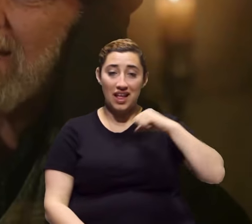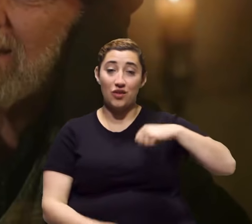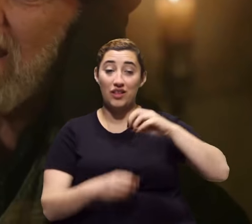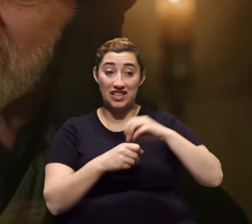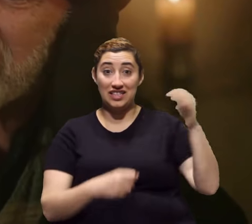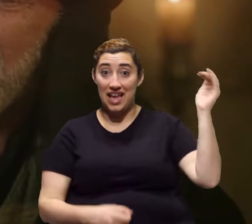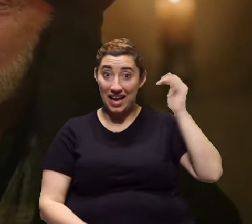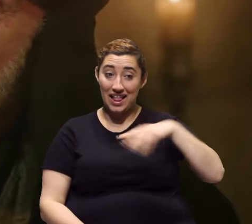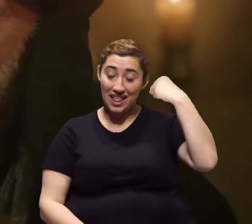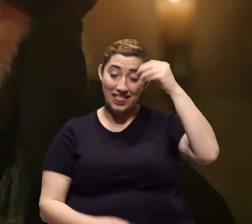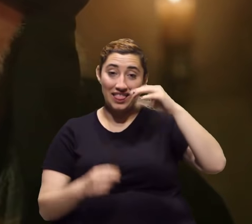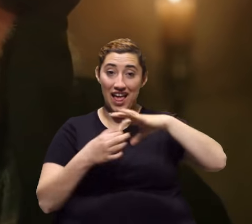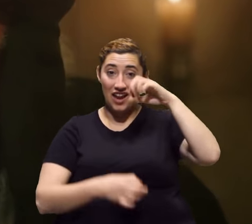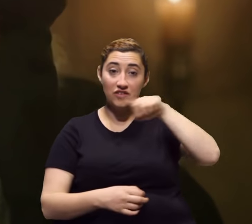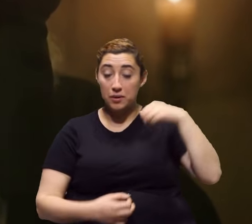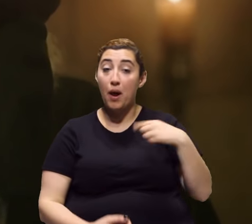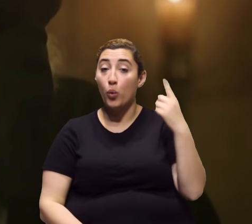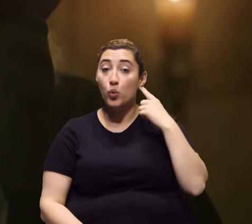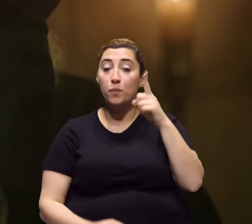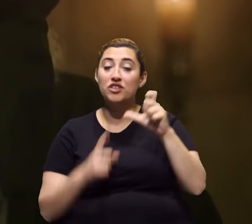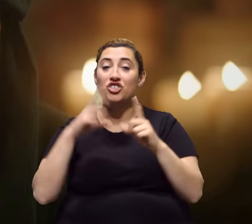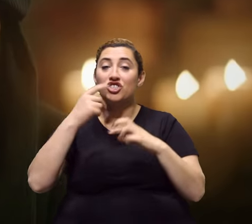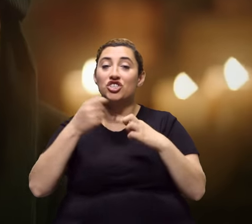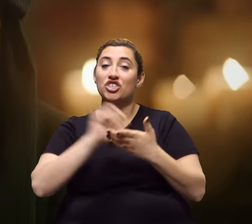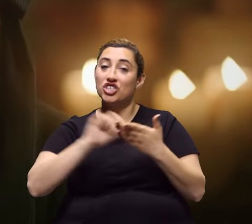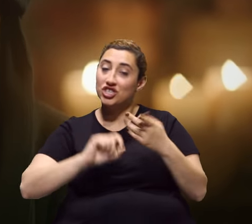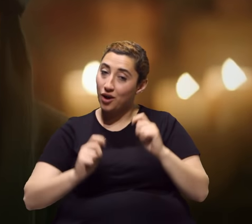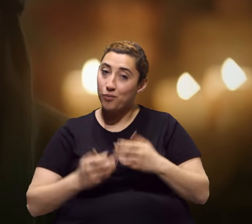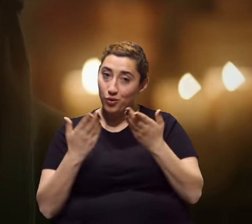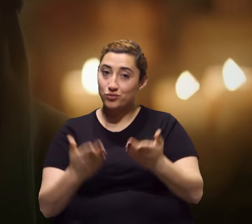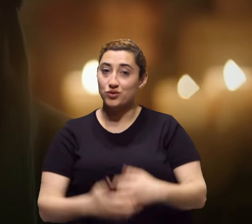Anadolu'dan gelen dervişlerden duyarım şiirlerinizi.